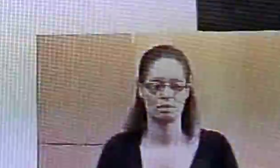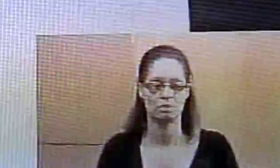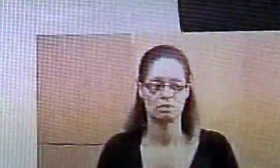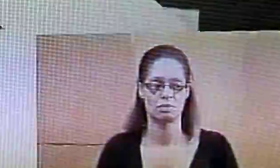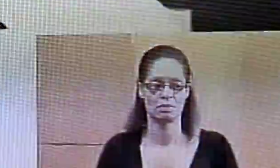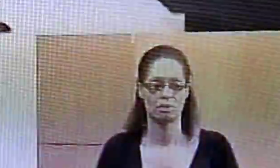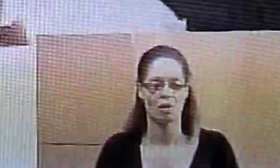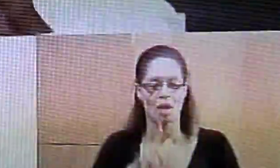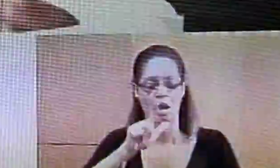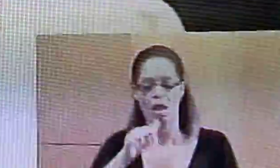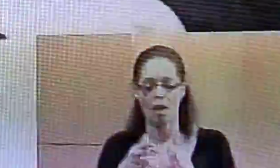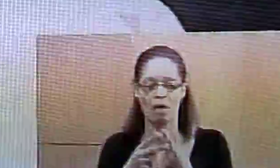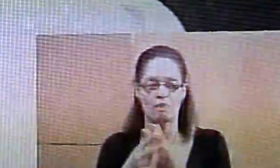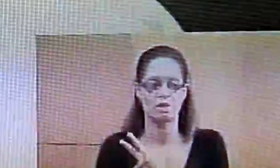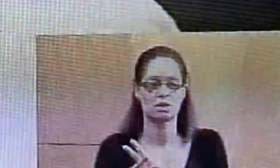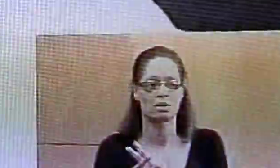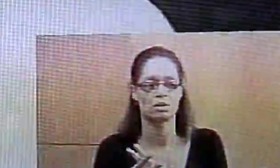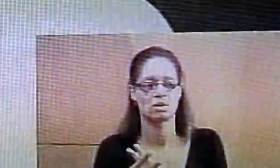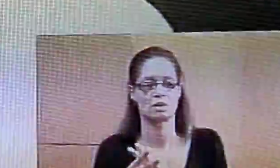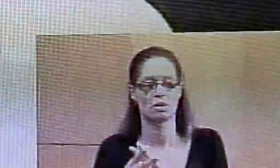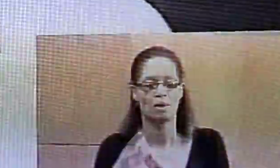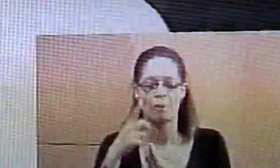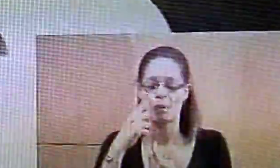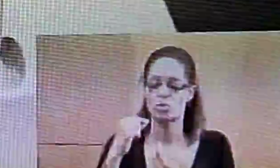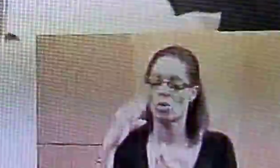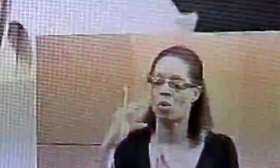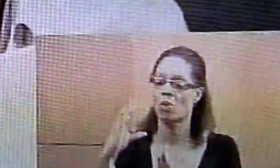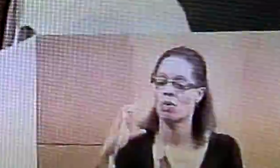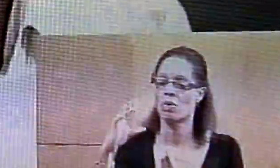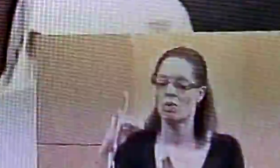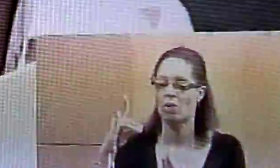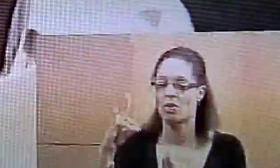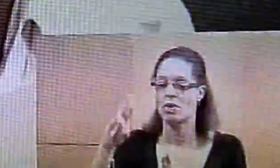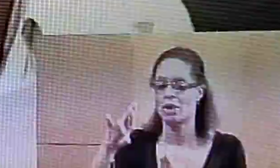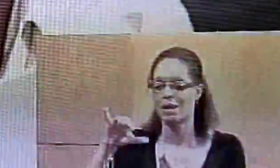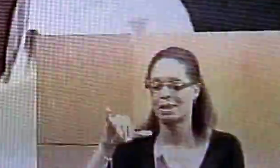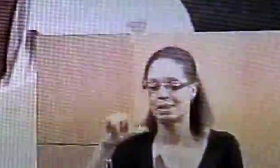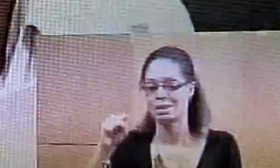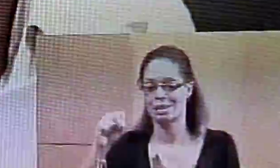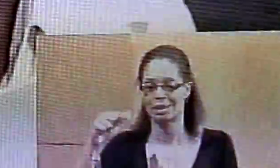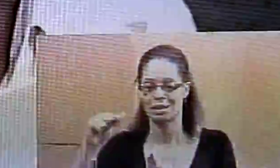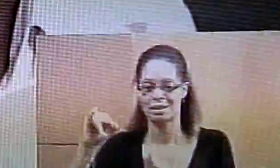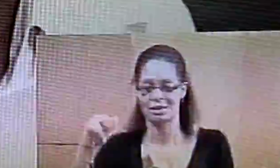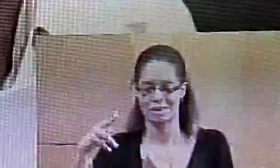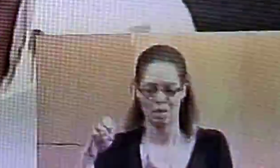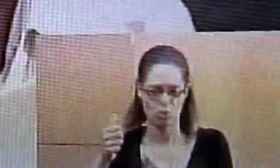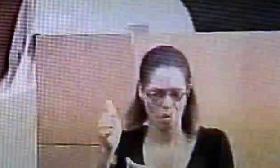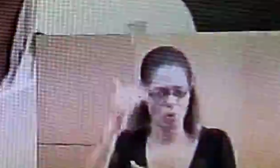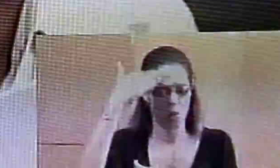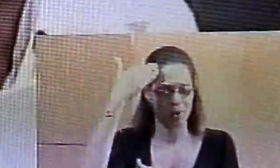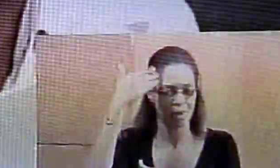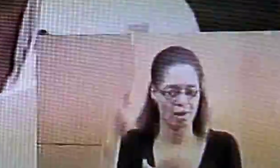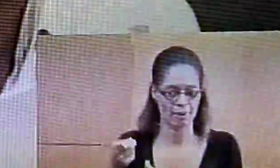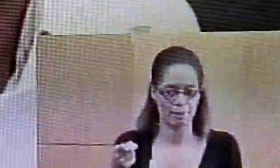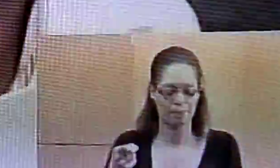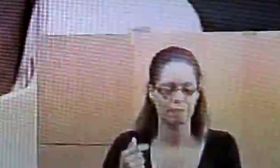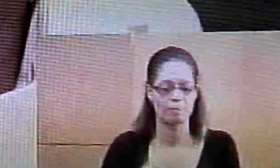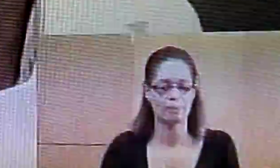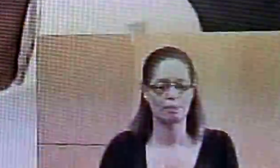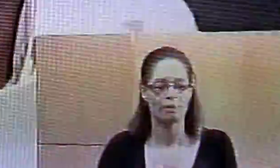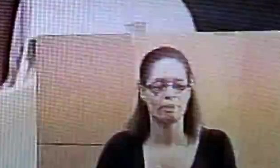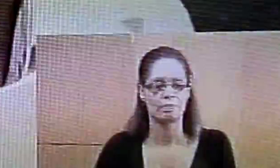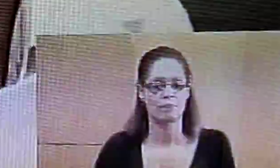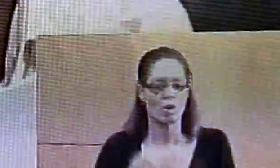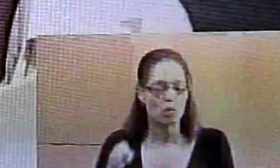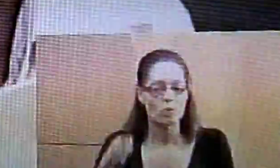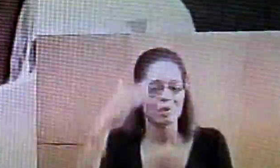d'avoir en face de moi Jules Christine, qui s'y connaît. On va lui passer la parole tout de suite après. Oui, oui,